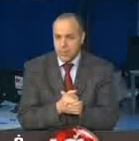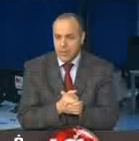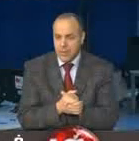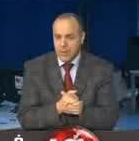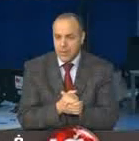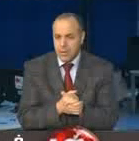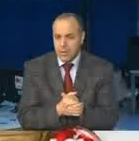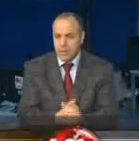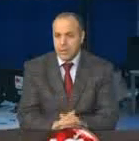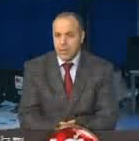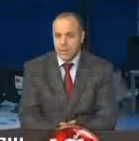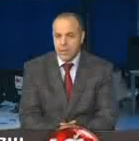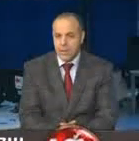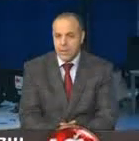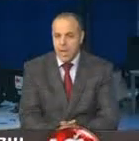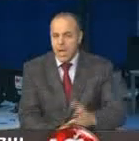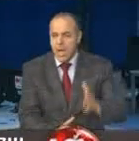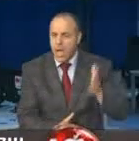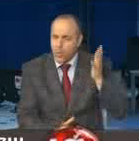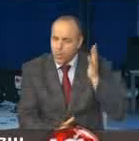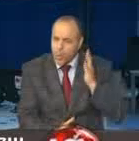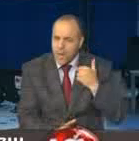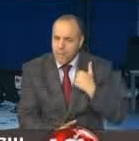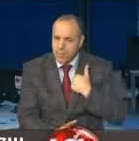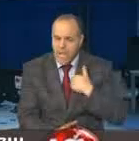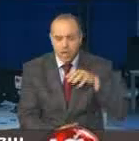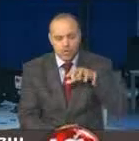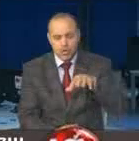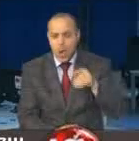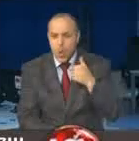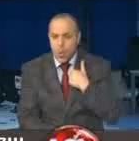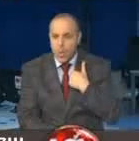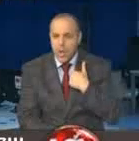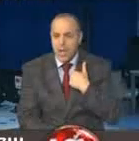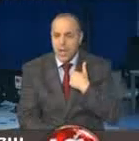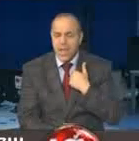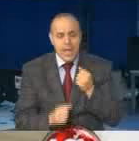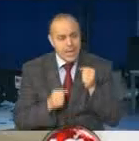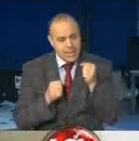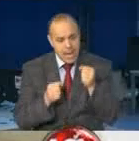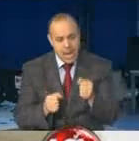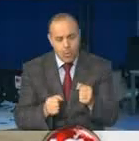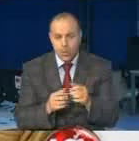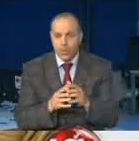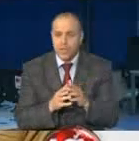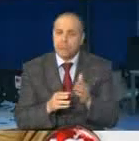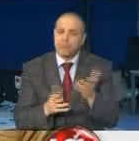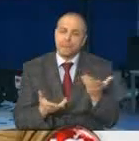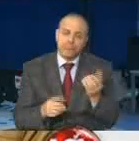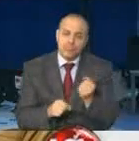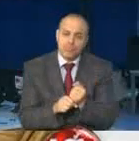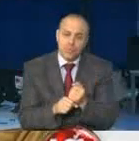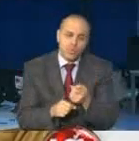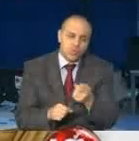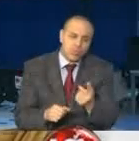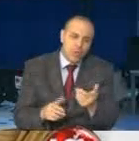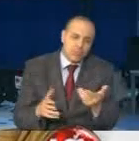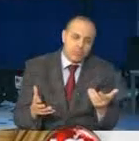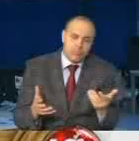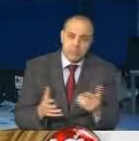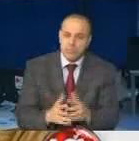على التراب وكل شيء متاع الجهة يعني نحاولوا بس نعملوا منه شوية كما